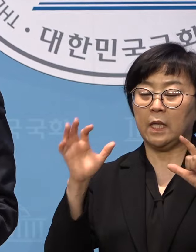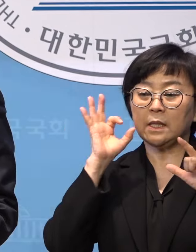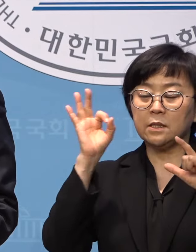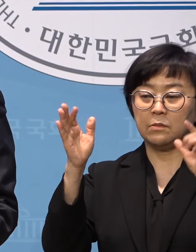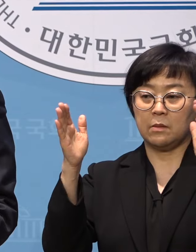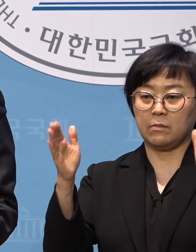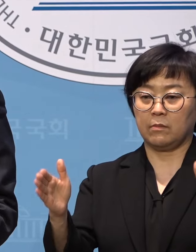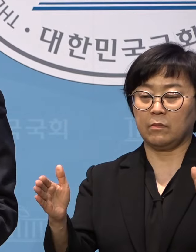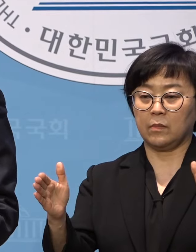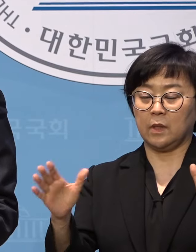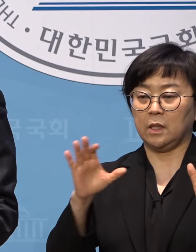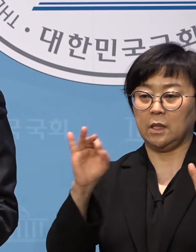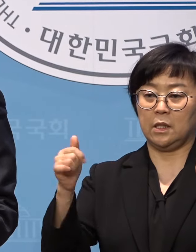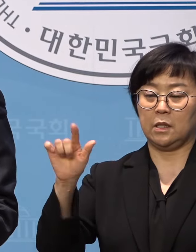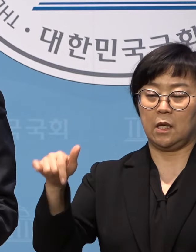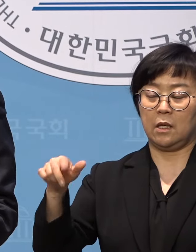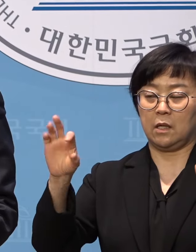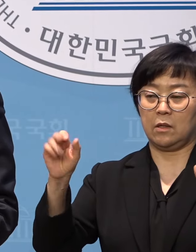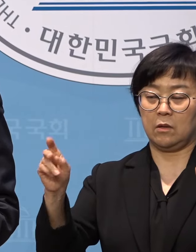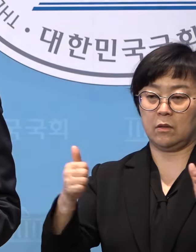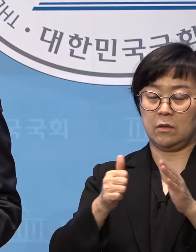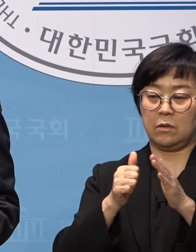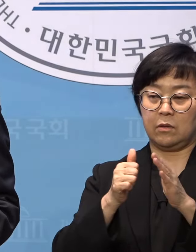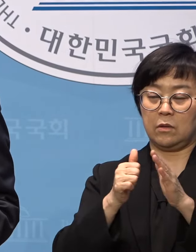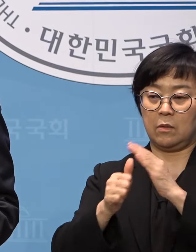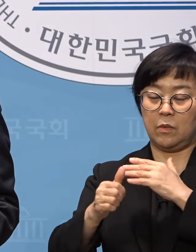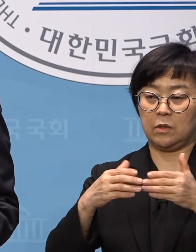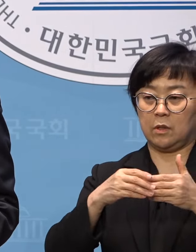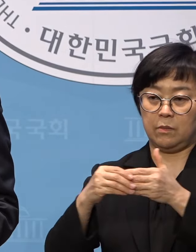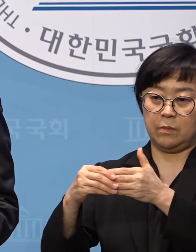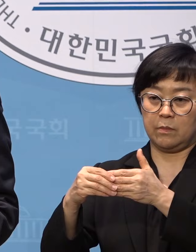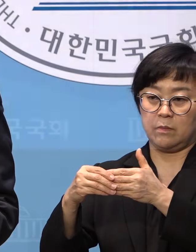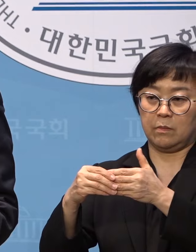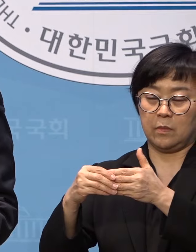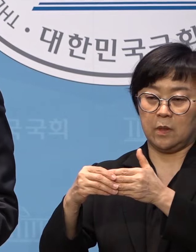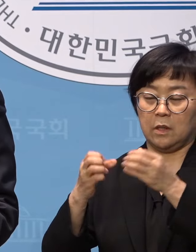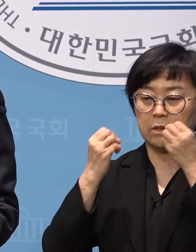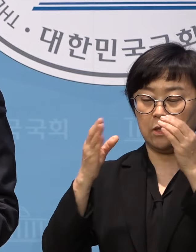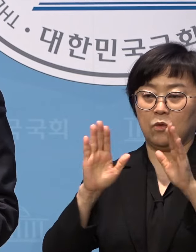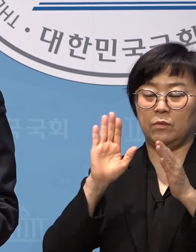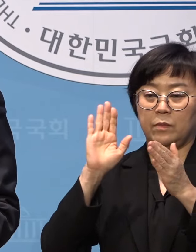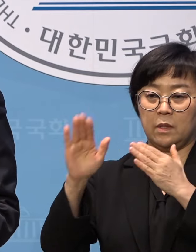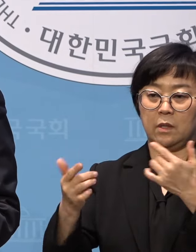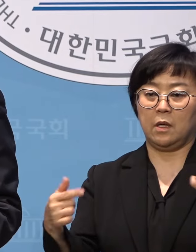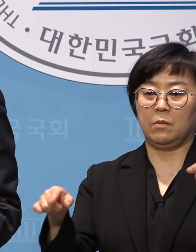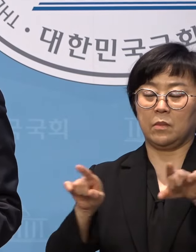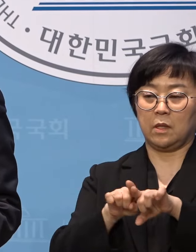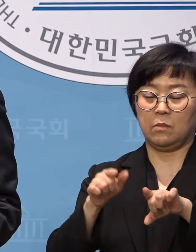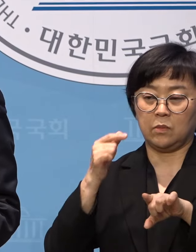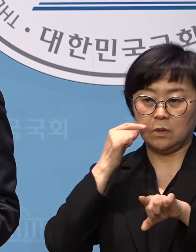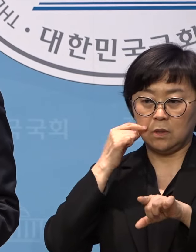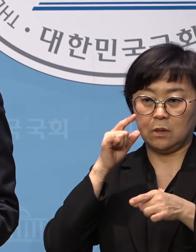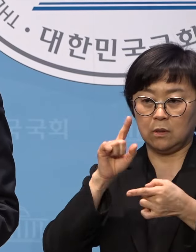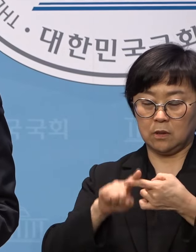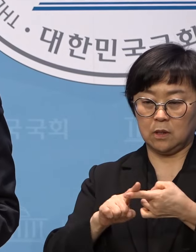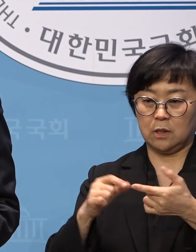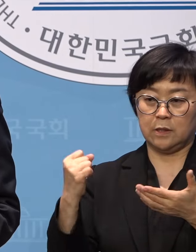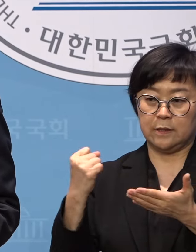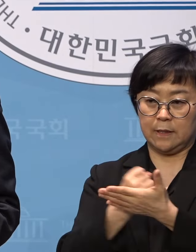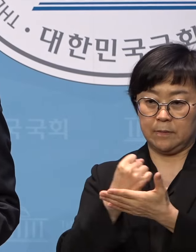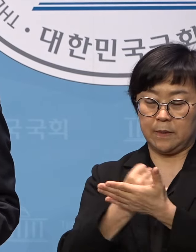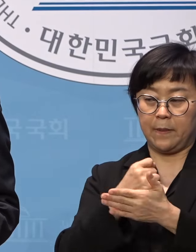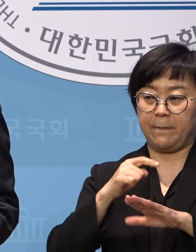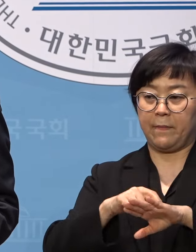만에 이낙연 대표께서 이끄시는 새로운 미래가 더 이상 함께하지 못한 것에 대해서 참담한